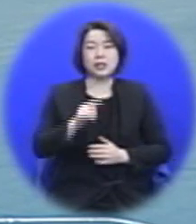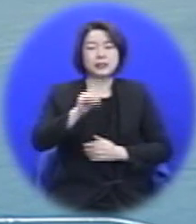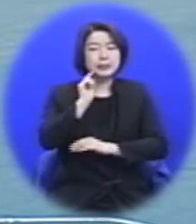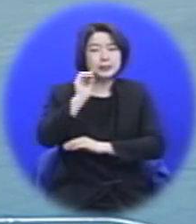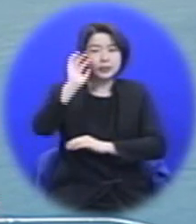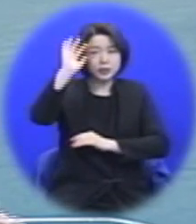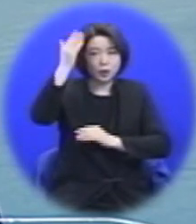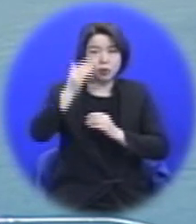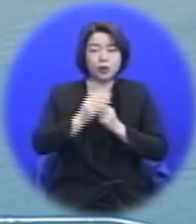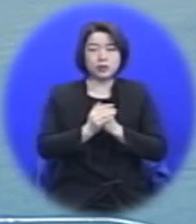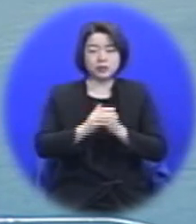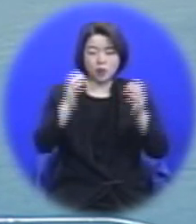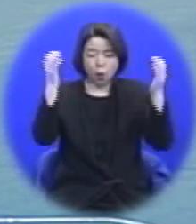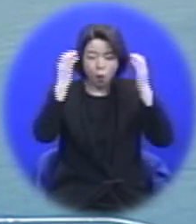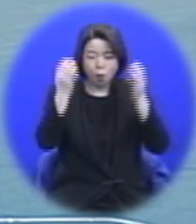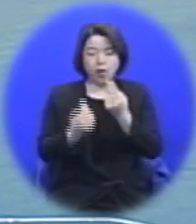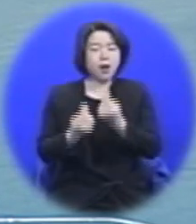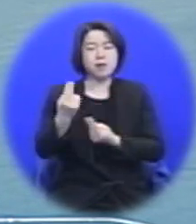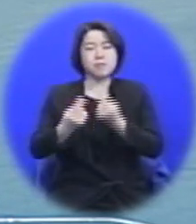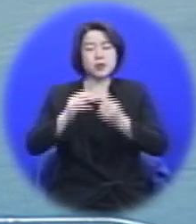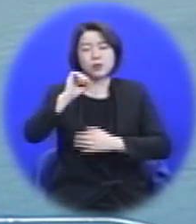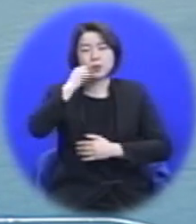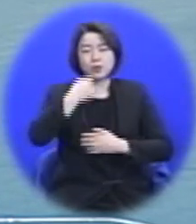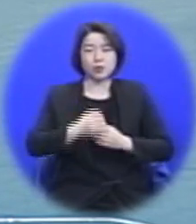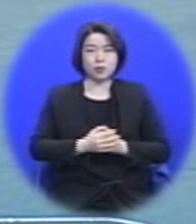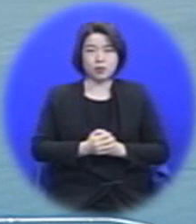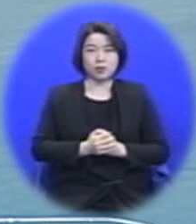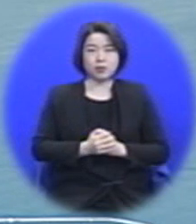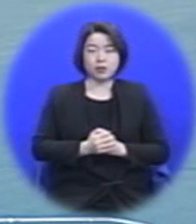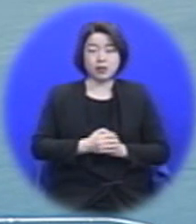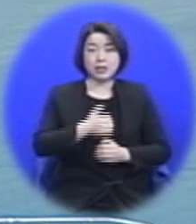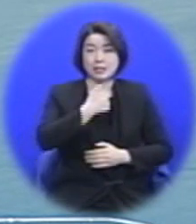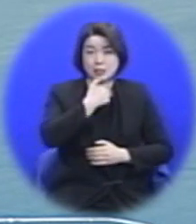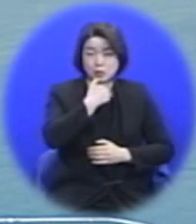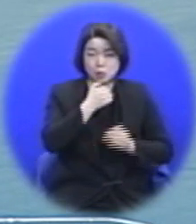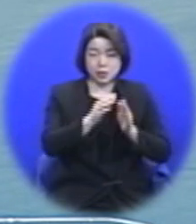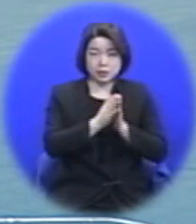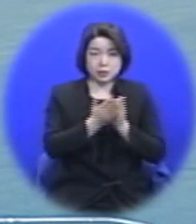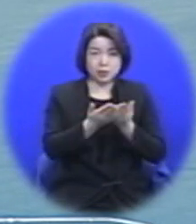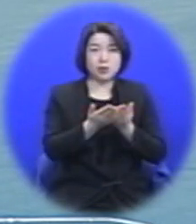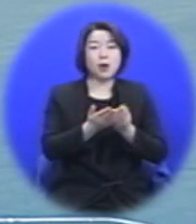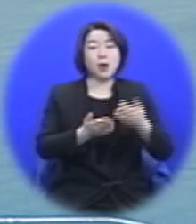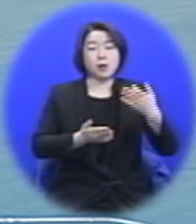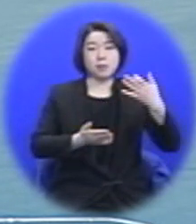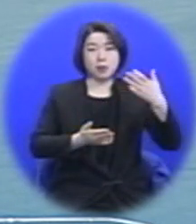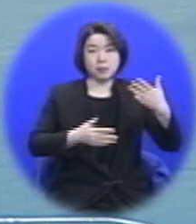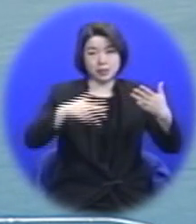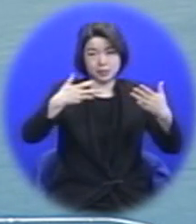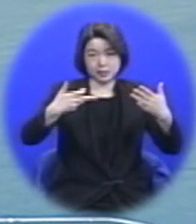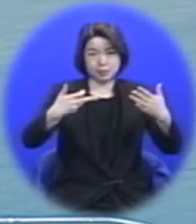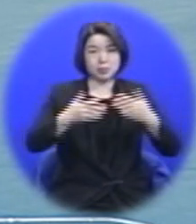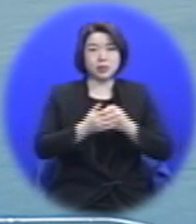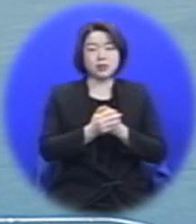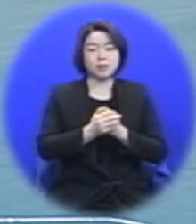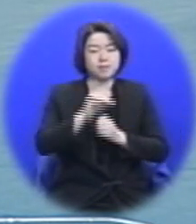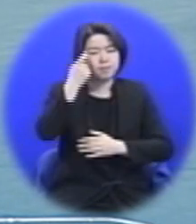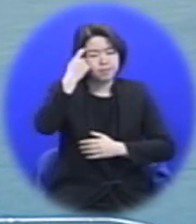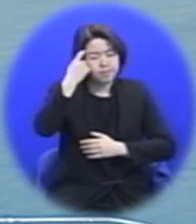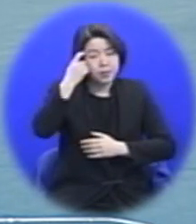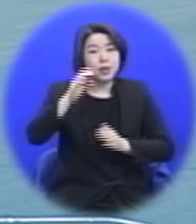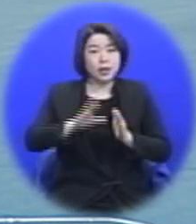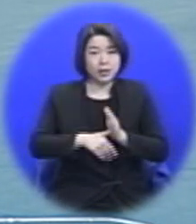영광은 고난과 비교할 수가 없습니다. 로마서 8장 18절입니다. 생각하건대 현재의